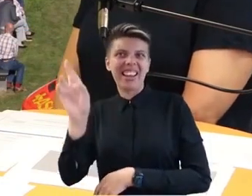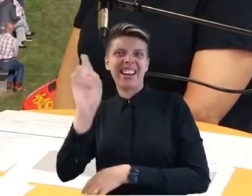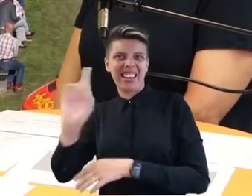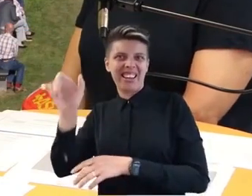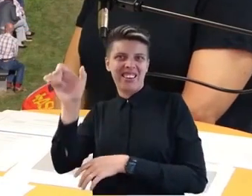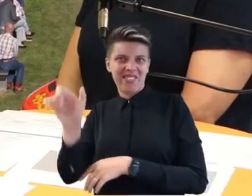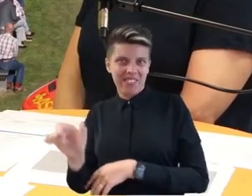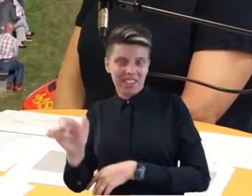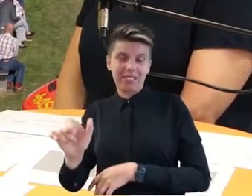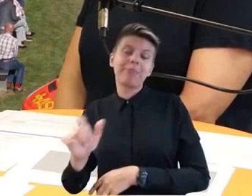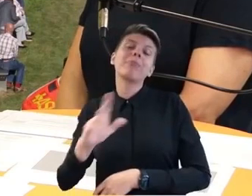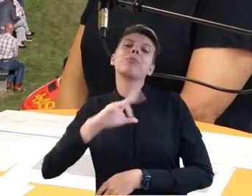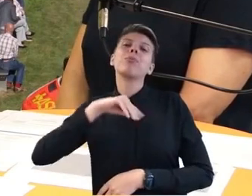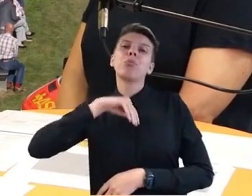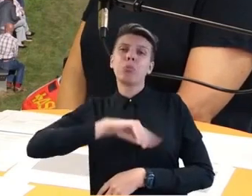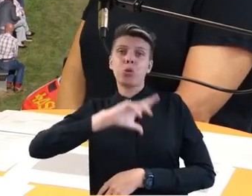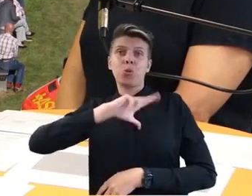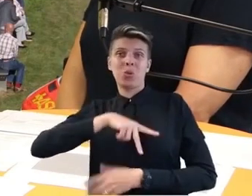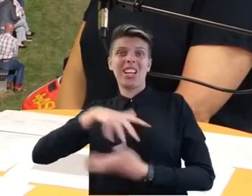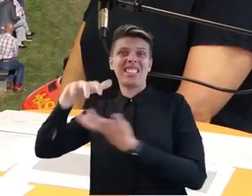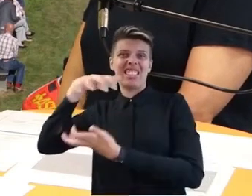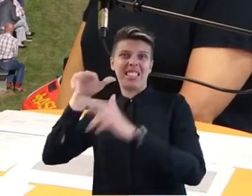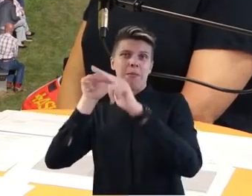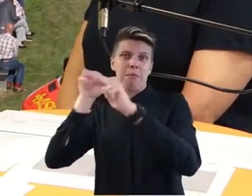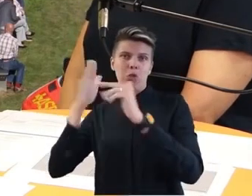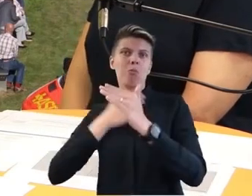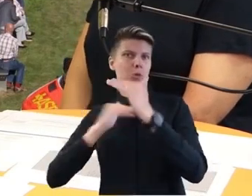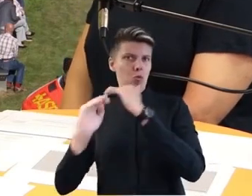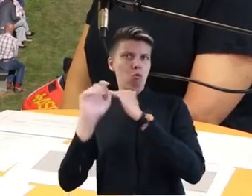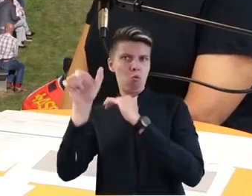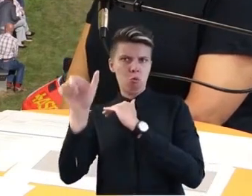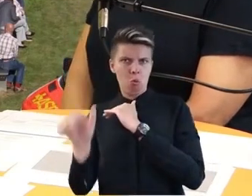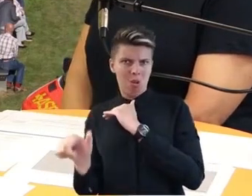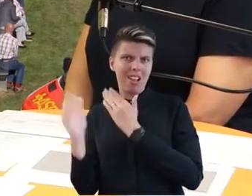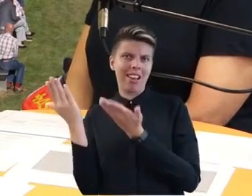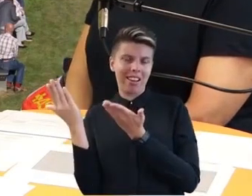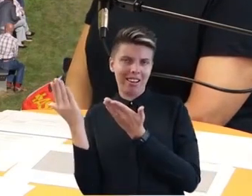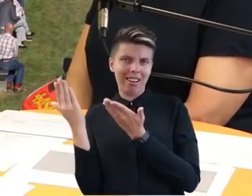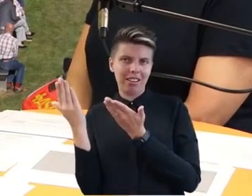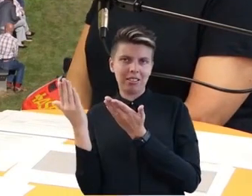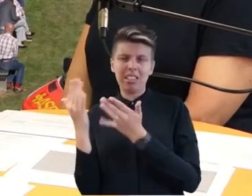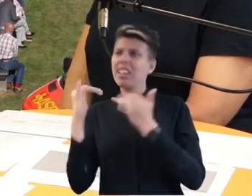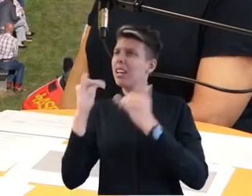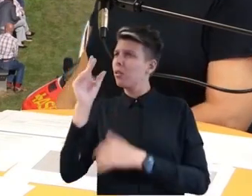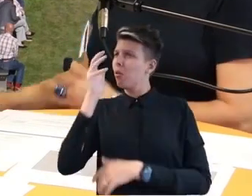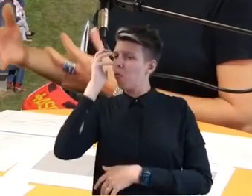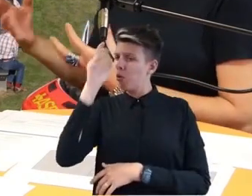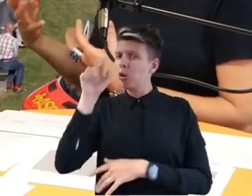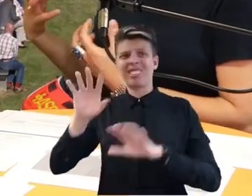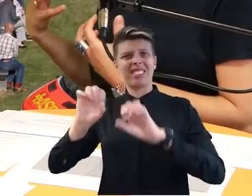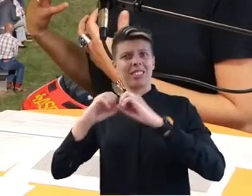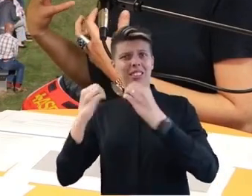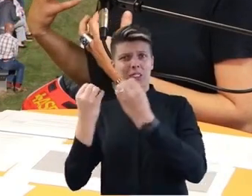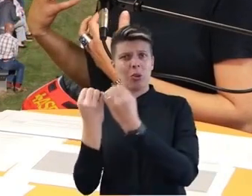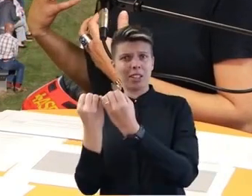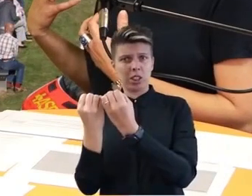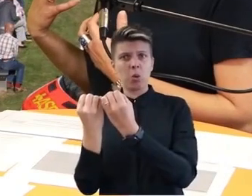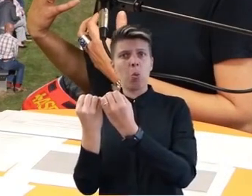referat psychosoziales krisen management wie verhalten sich menschen denn in so einer situation wenn